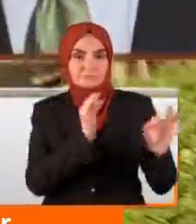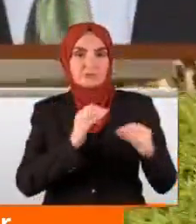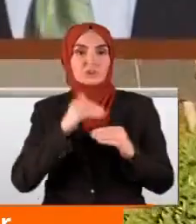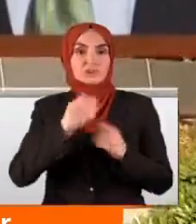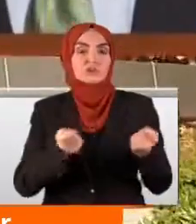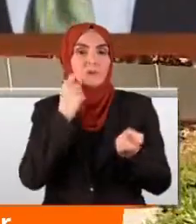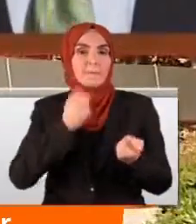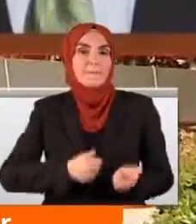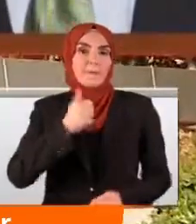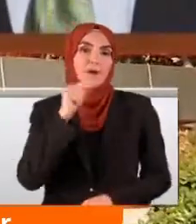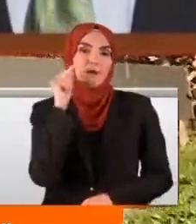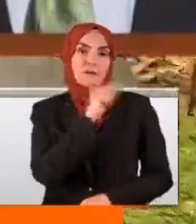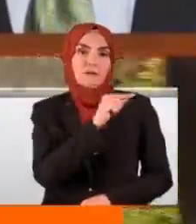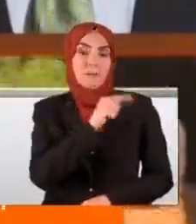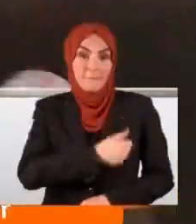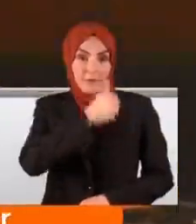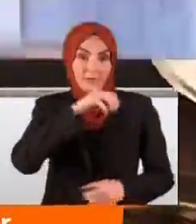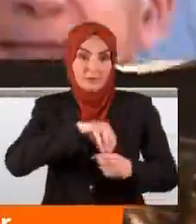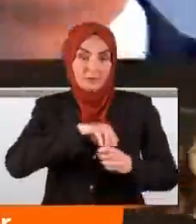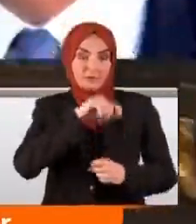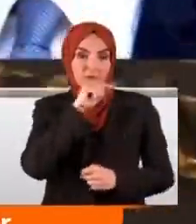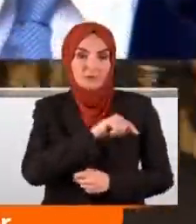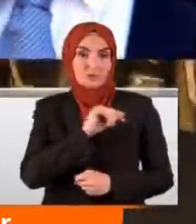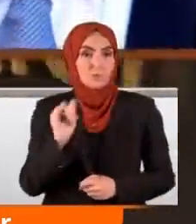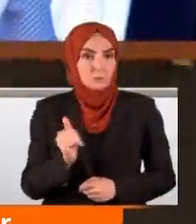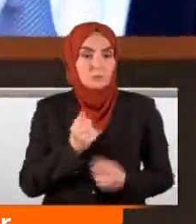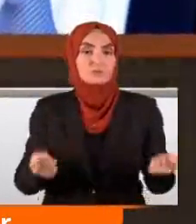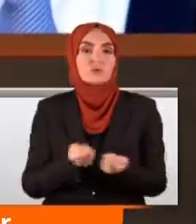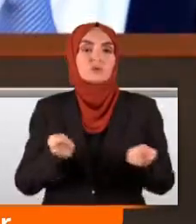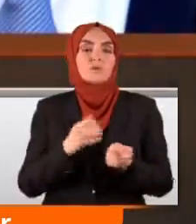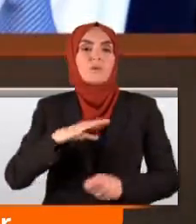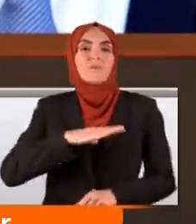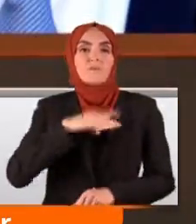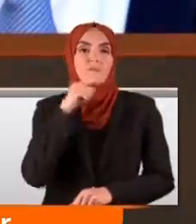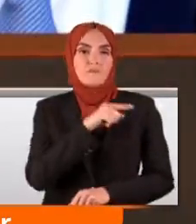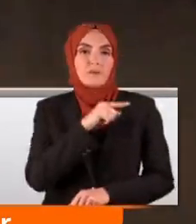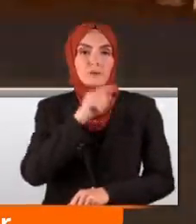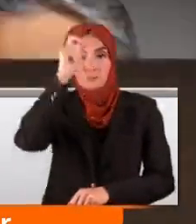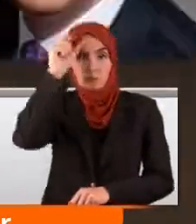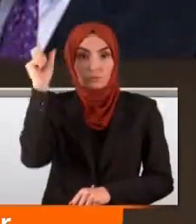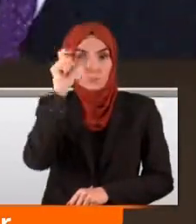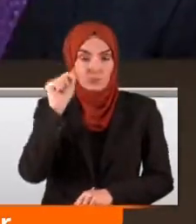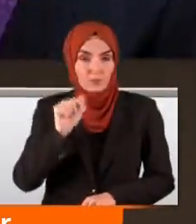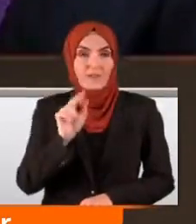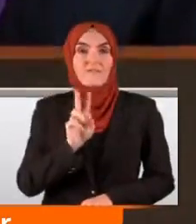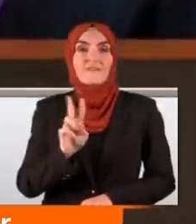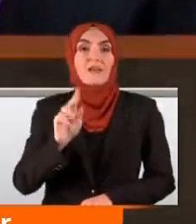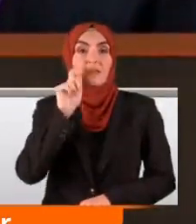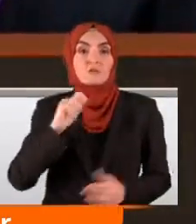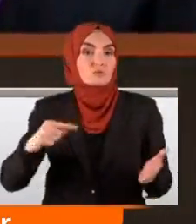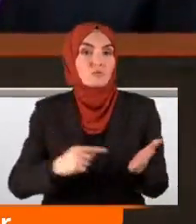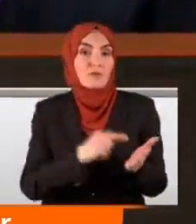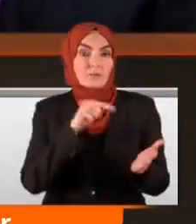çevrildi. Dışişleri Bakanlığı'nda şu anda hummalı bir çalışma yürütülüyor ve Türkiye Viyana Sözleşmesi'nden